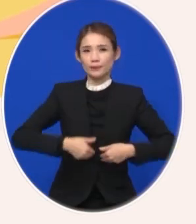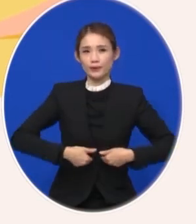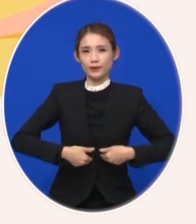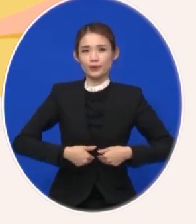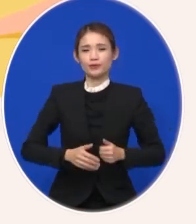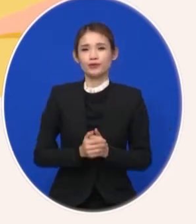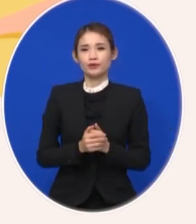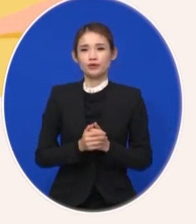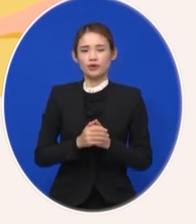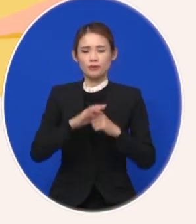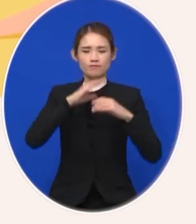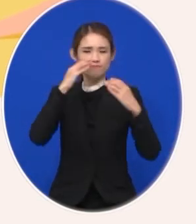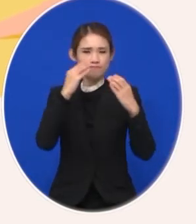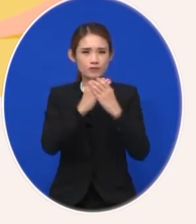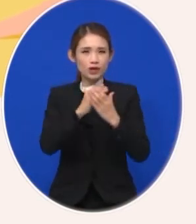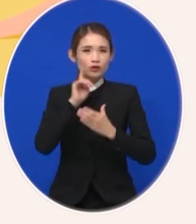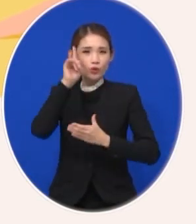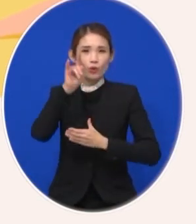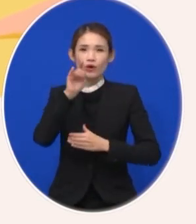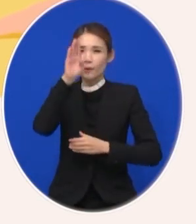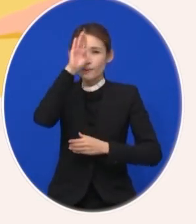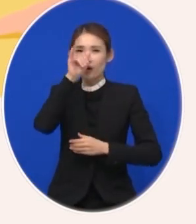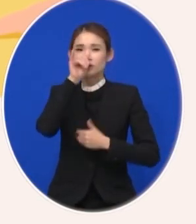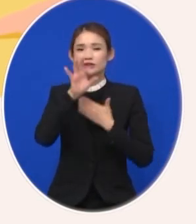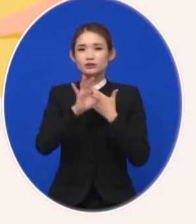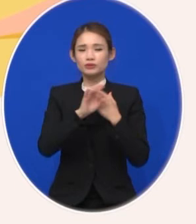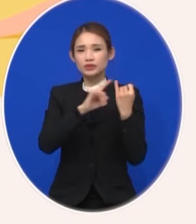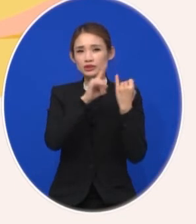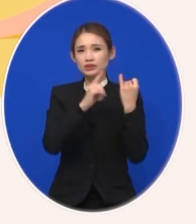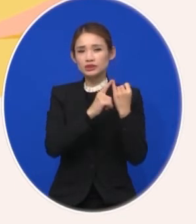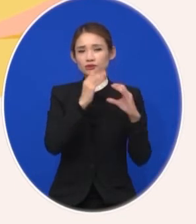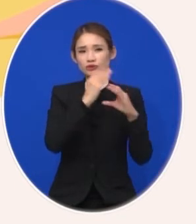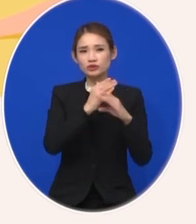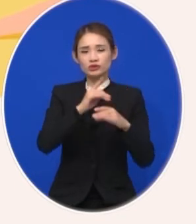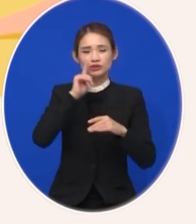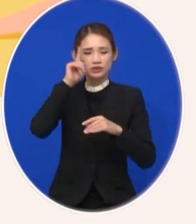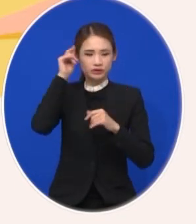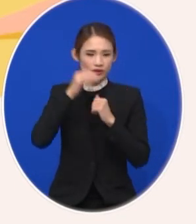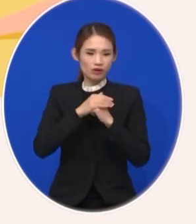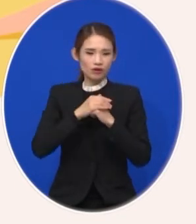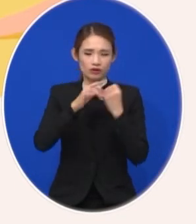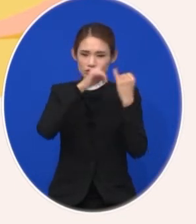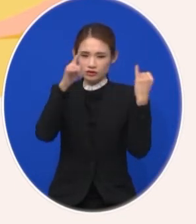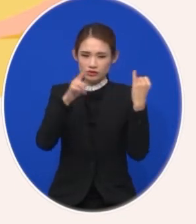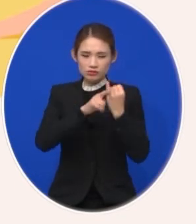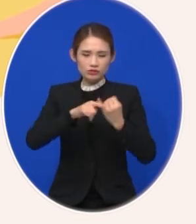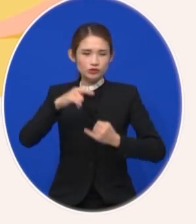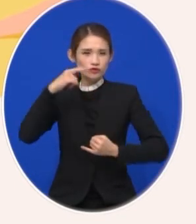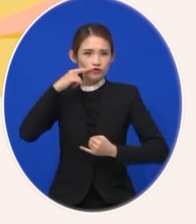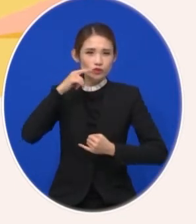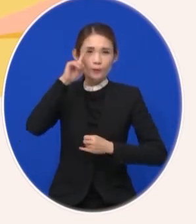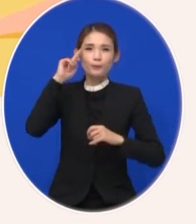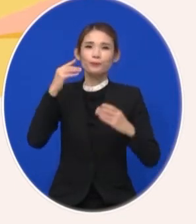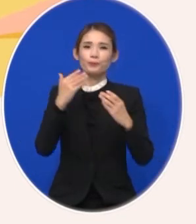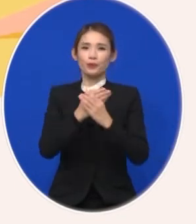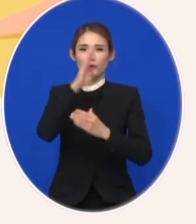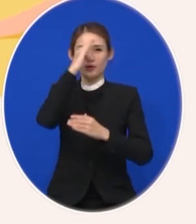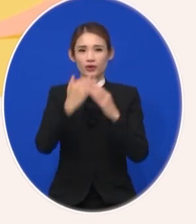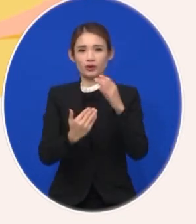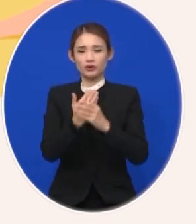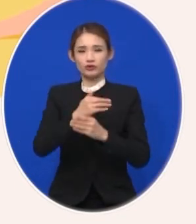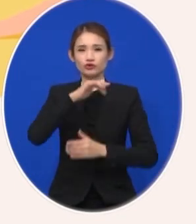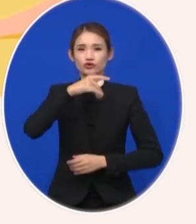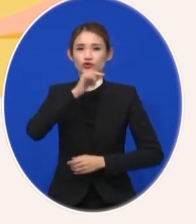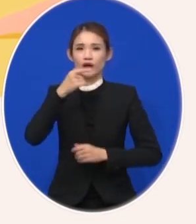필요가 있습니다. 만성 고혈압이 있는 경우 임신 중 임신 중독증 등 합병증이 발생할 수 있습니다.